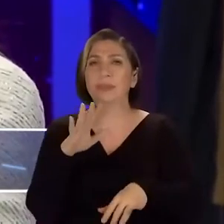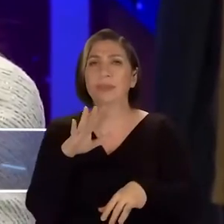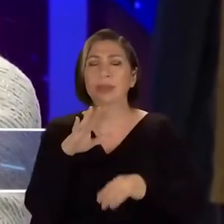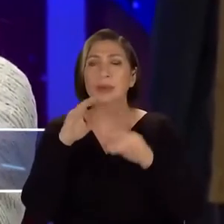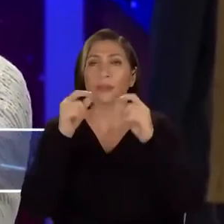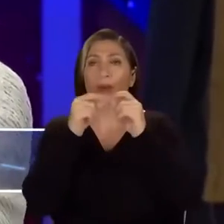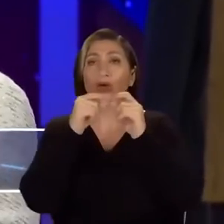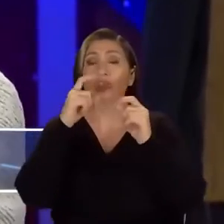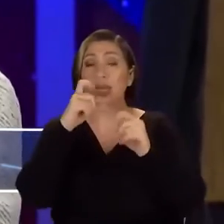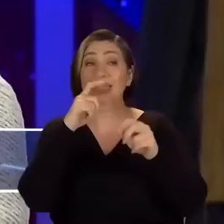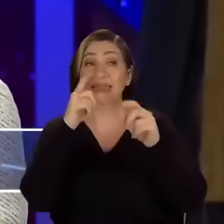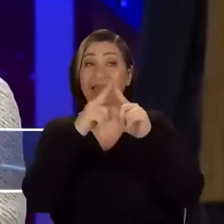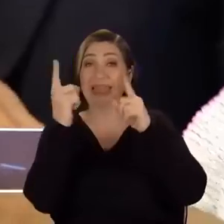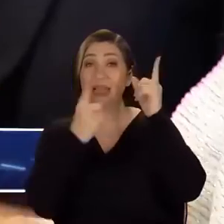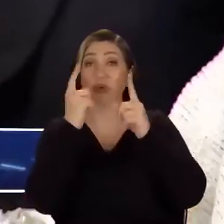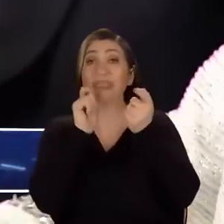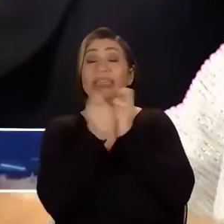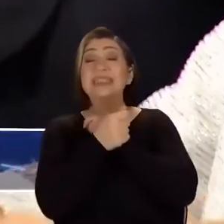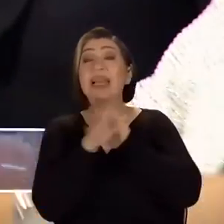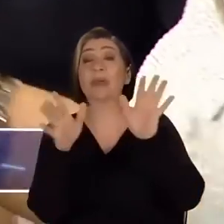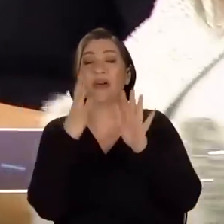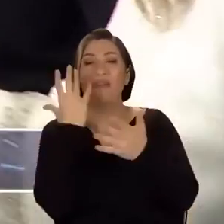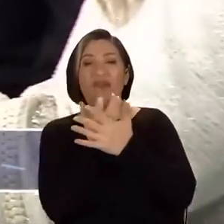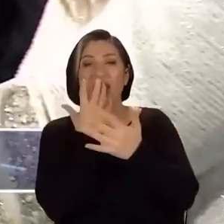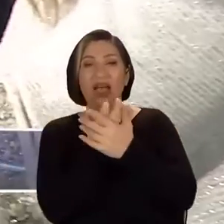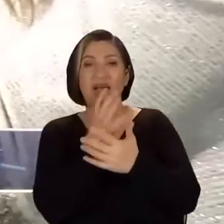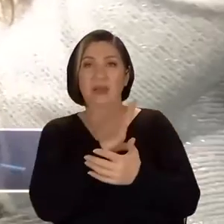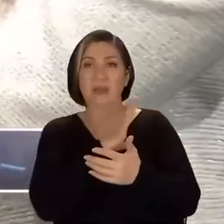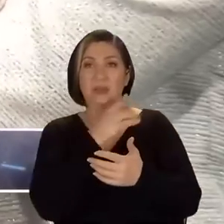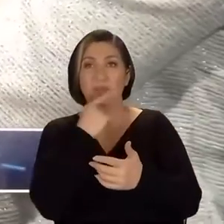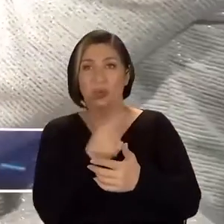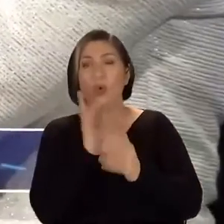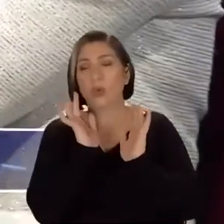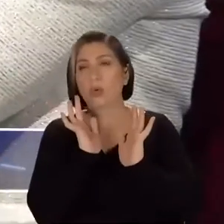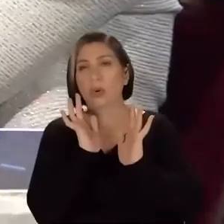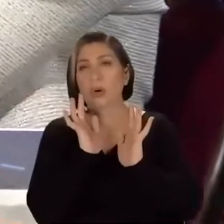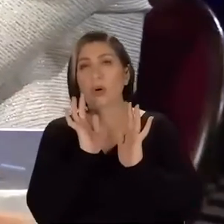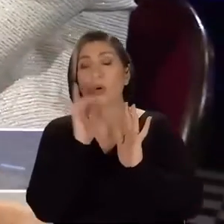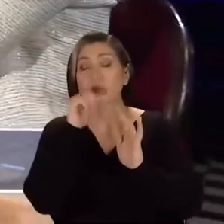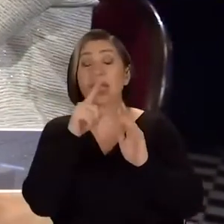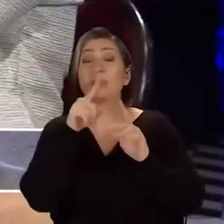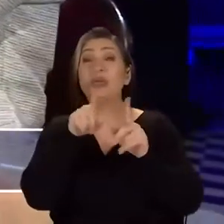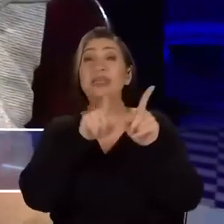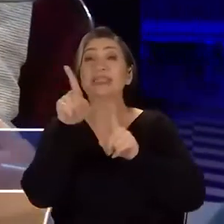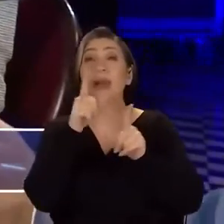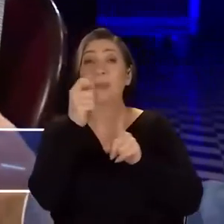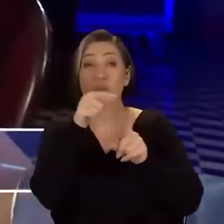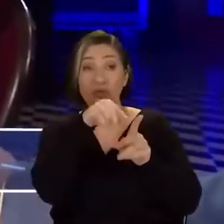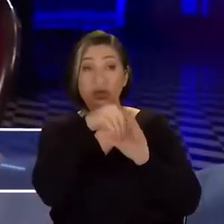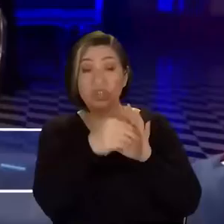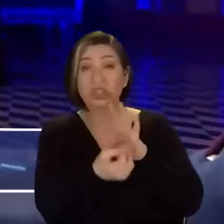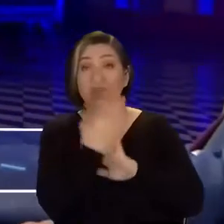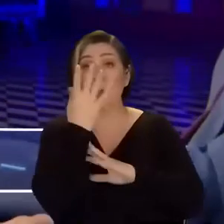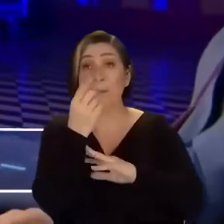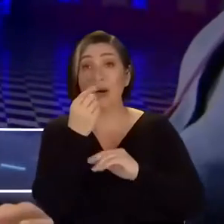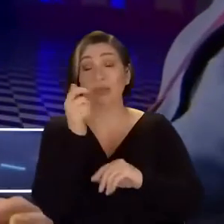blockchain teknolojisi kesinlikle değiştirilemez veri kayıt sistemidir diye geçiyor bir noktada. Bu yüzden kripto paralar bu sistem üzerinde üretildi.